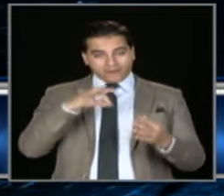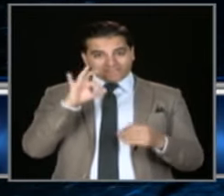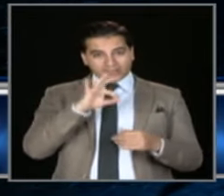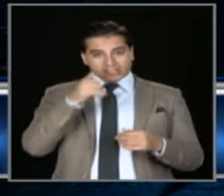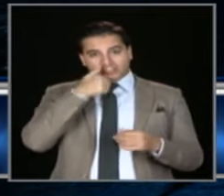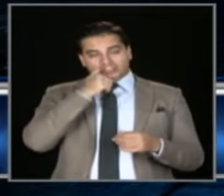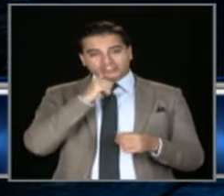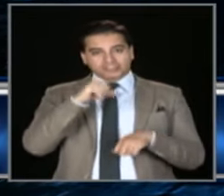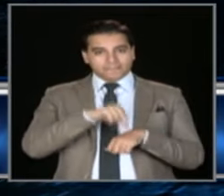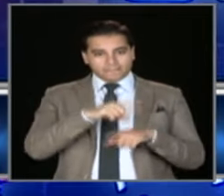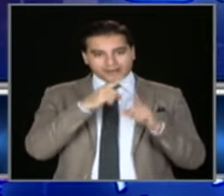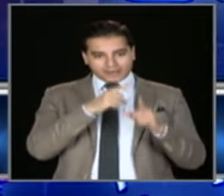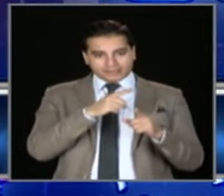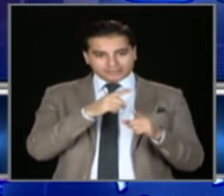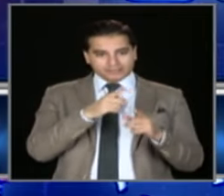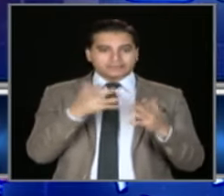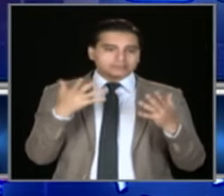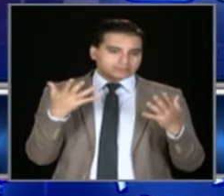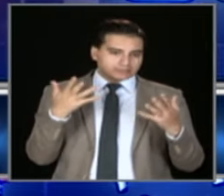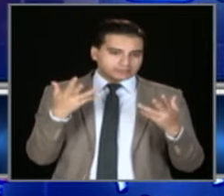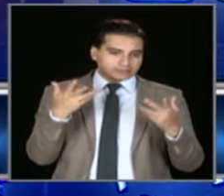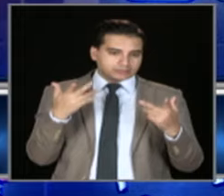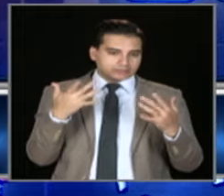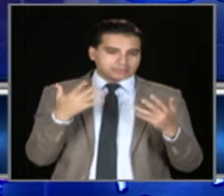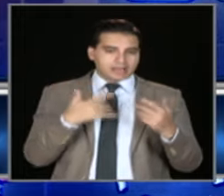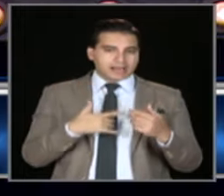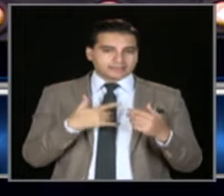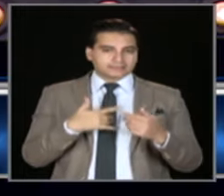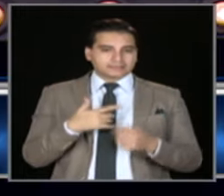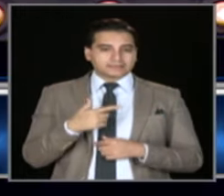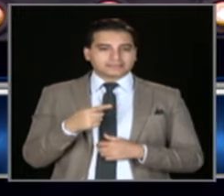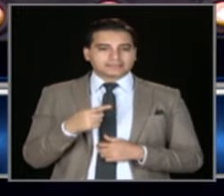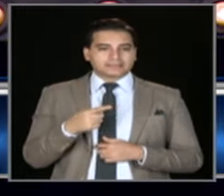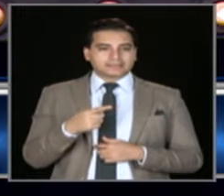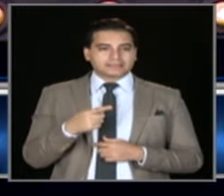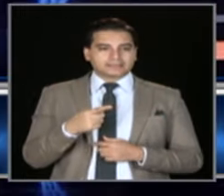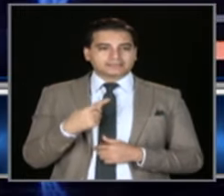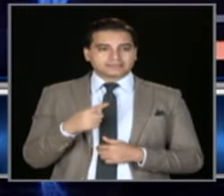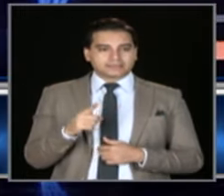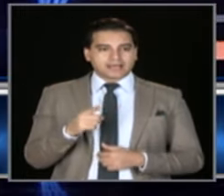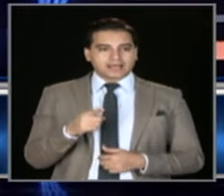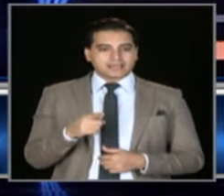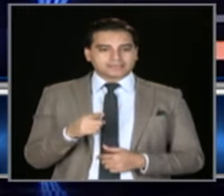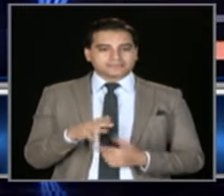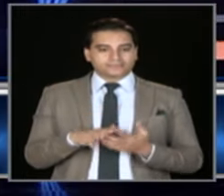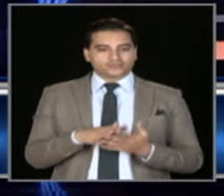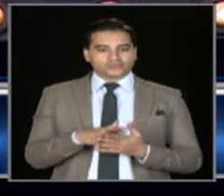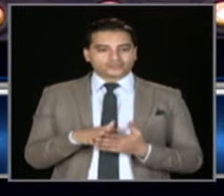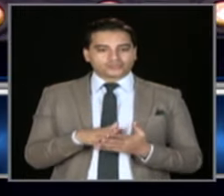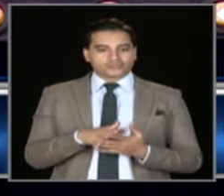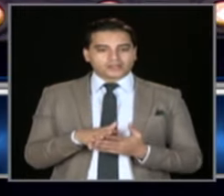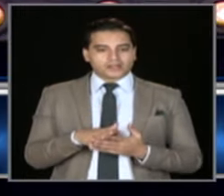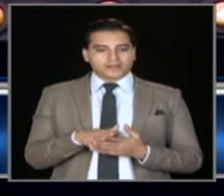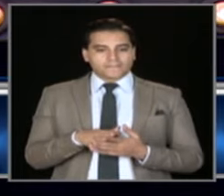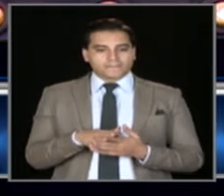إسلام، بصراحة الاسم حديدي حاجة كده. أيوة هي دي المشكلة. أنا عايز بقى